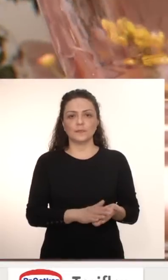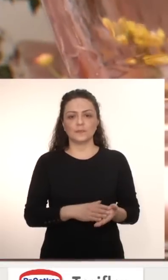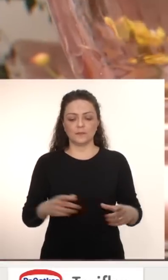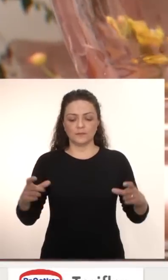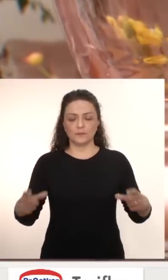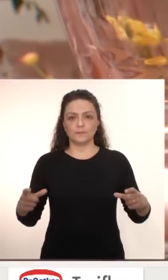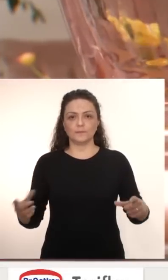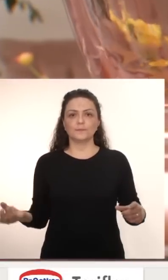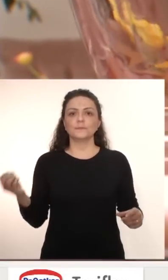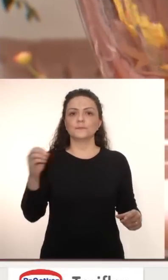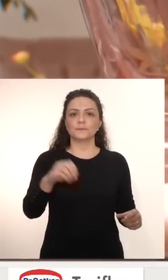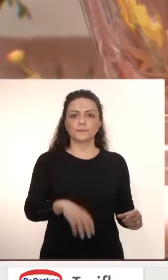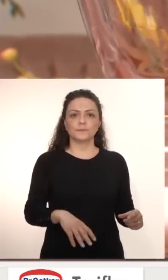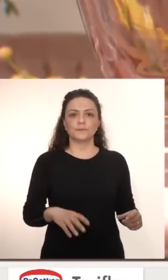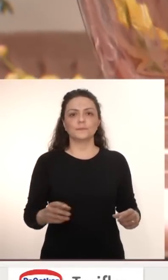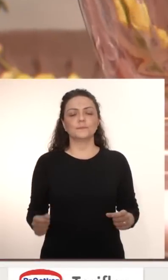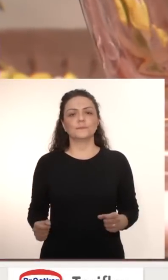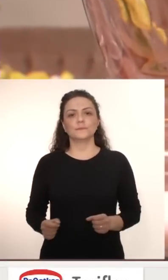Margarini çırpma kabına alın.